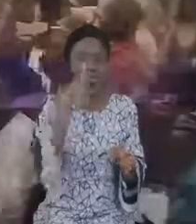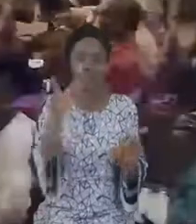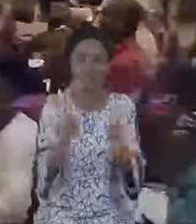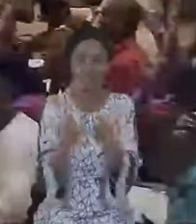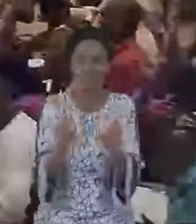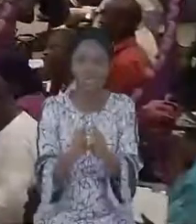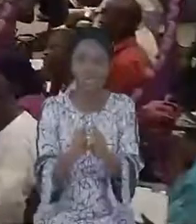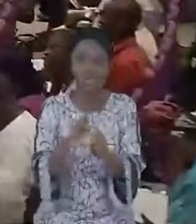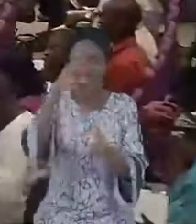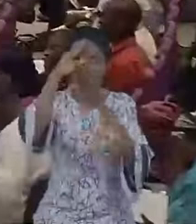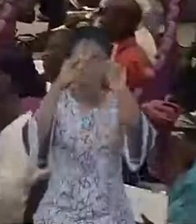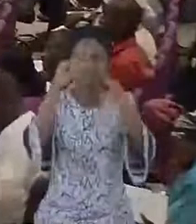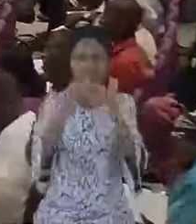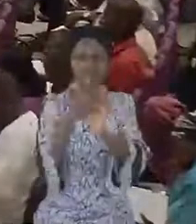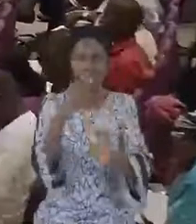de Jésus-Christ.